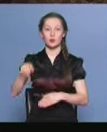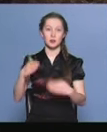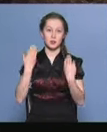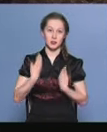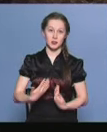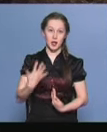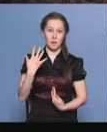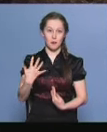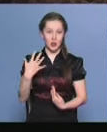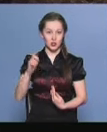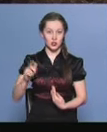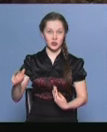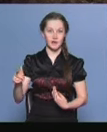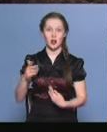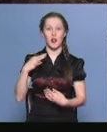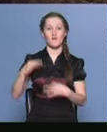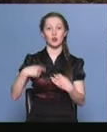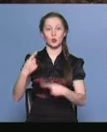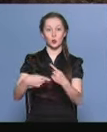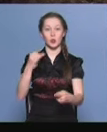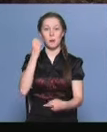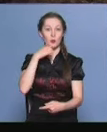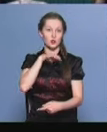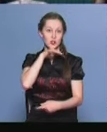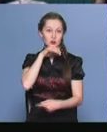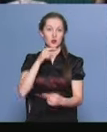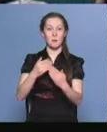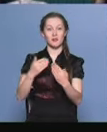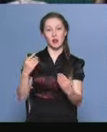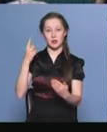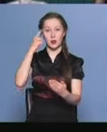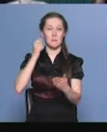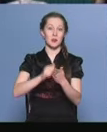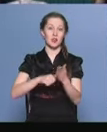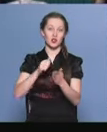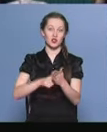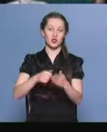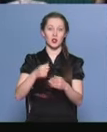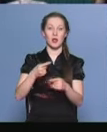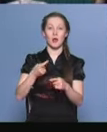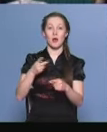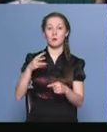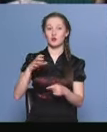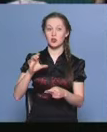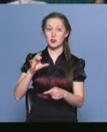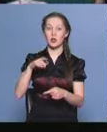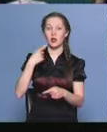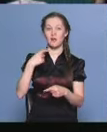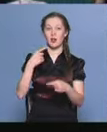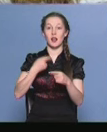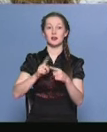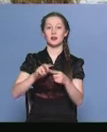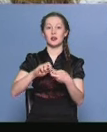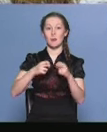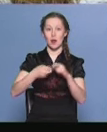были бабушка с дедушкой и их внуки. Предварительно причина, по мнению начальника регионального МЧС, могла стать проблема с